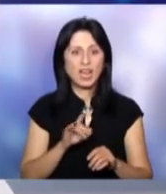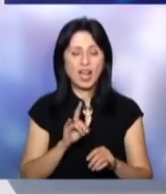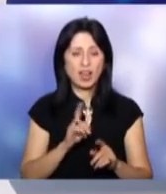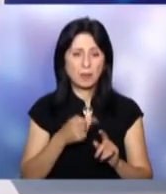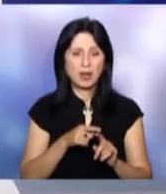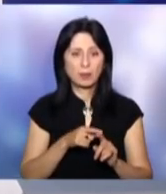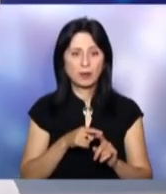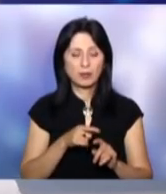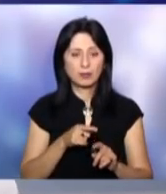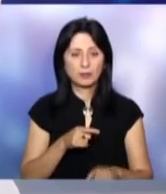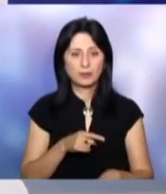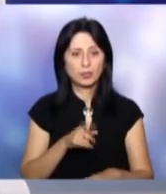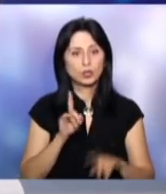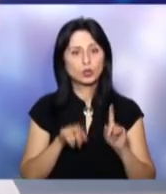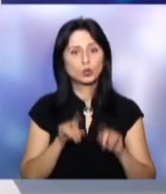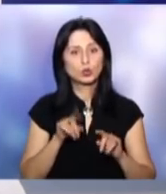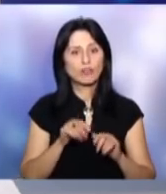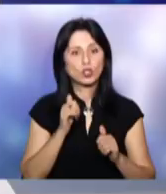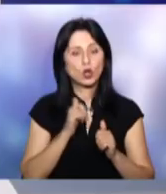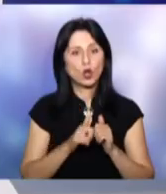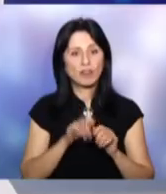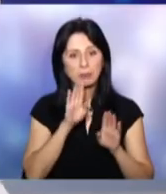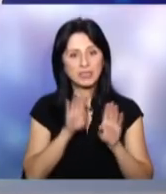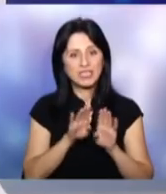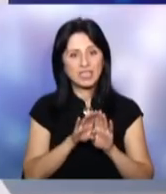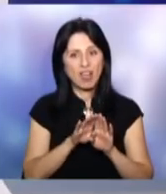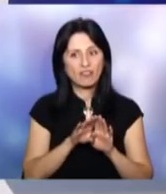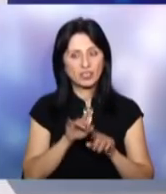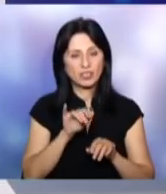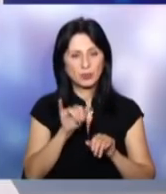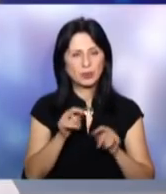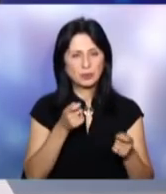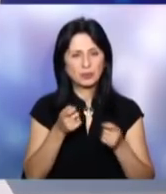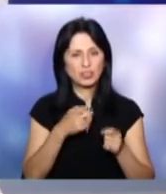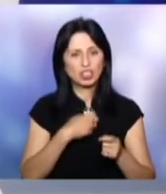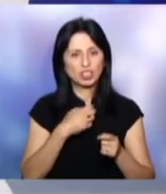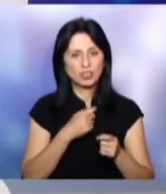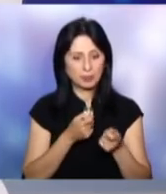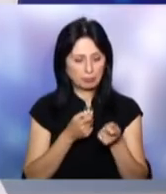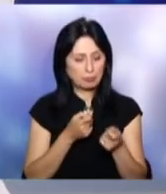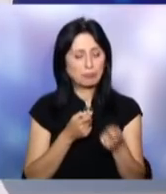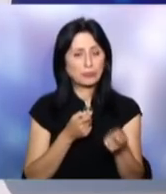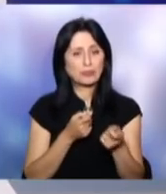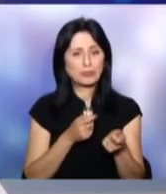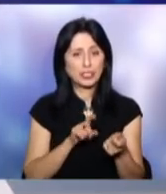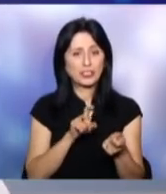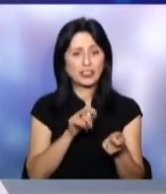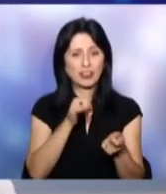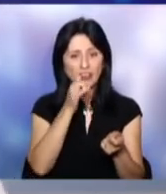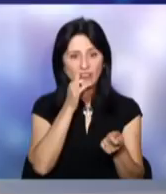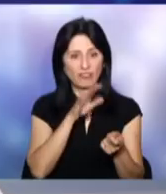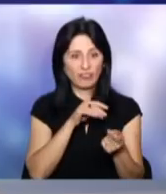არ გამოდგება, მაგრამ ზოგადად ყოველი მსგავსი ფობია თუ შიში იმ პაწაწინა არსების მიმართ, რომელიც ჩვენ